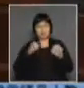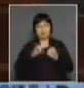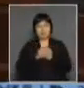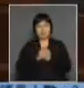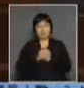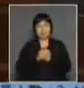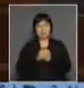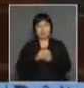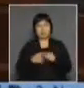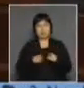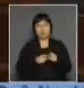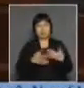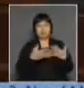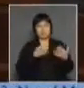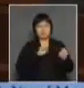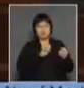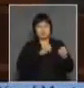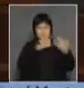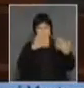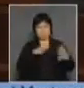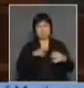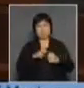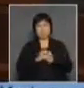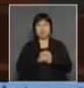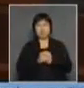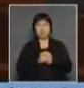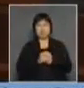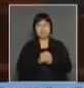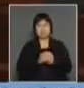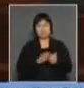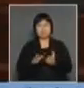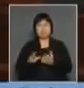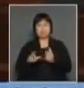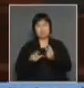同事說，經過